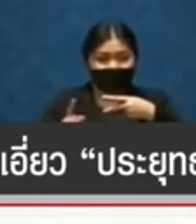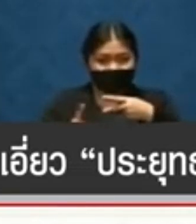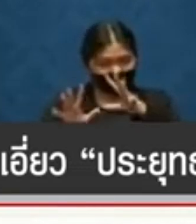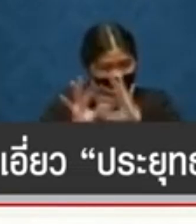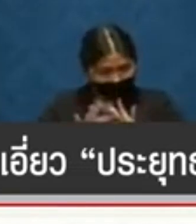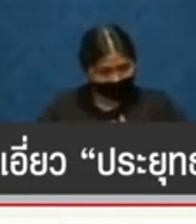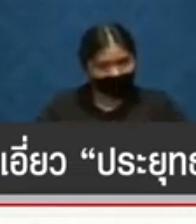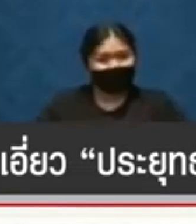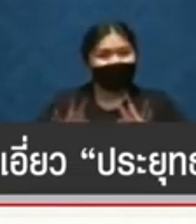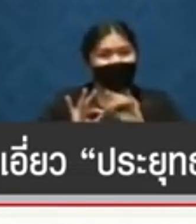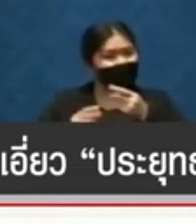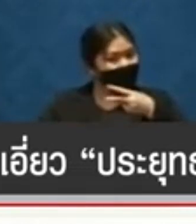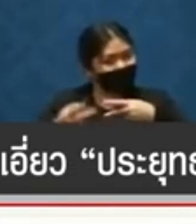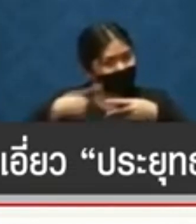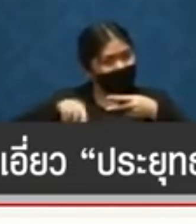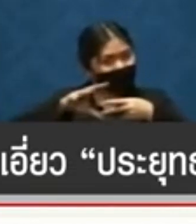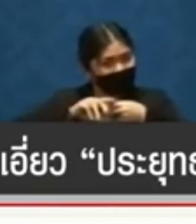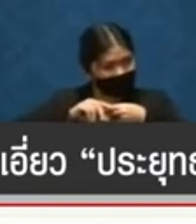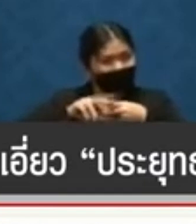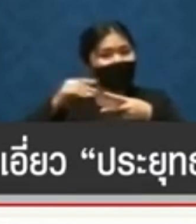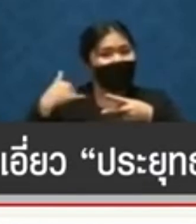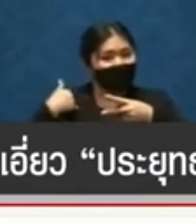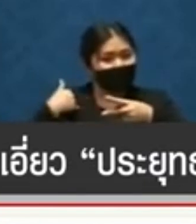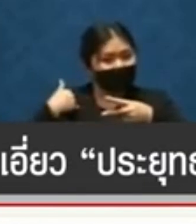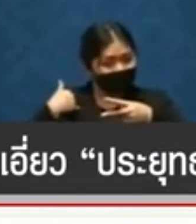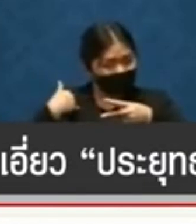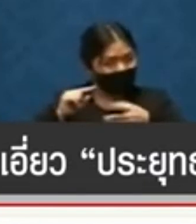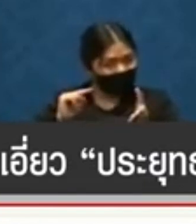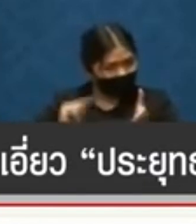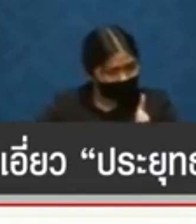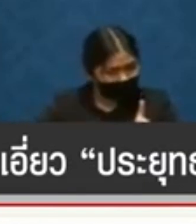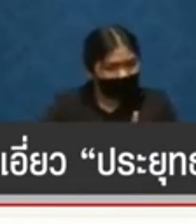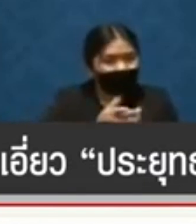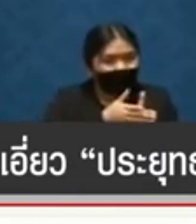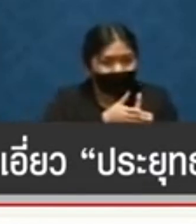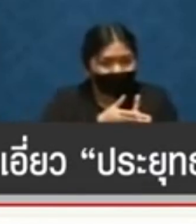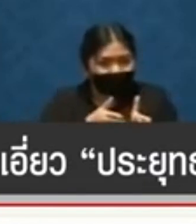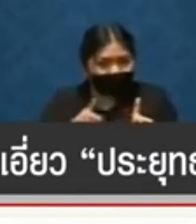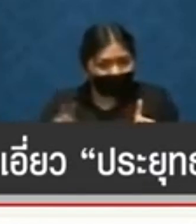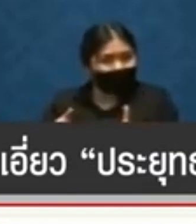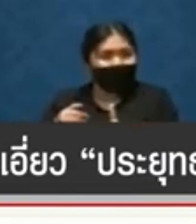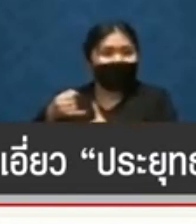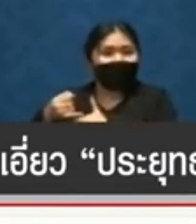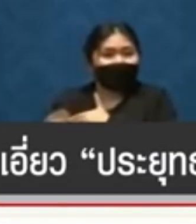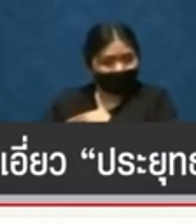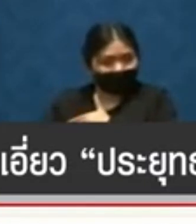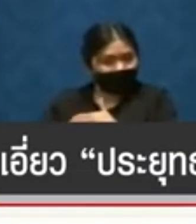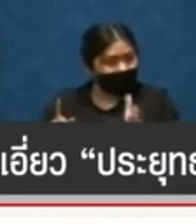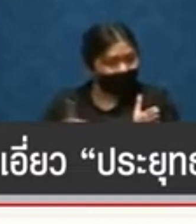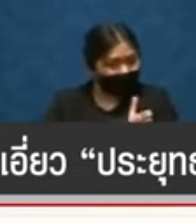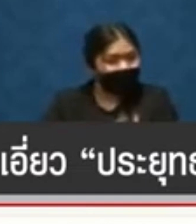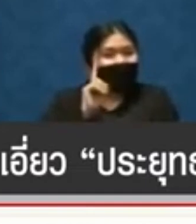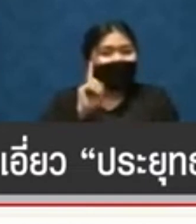ประยุทธ์เพราะทนอยู่ใต้ชายคาป่ารอยต่อไม่ไหวดังนั้นการตั้งสวการตั้งในอเป็นสว